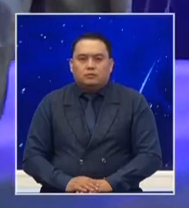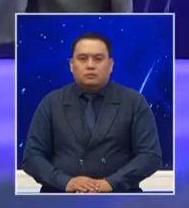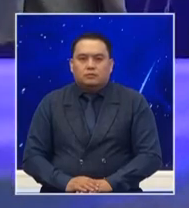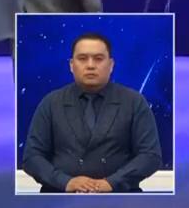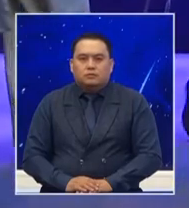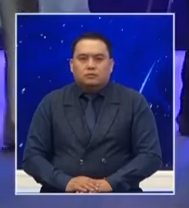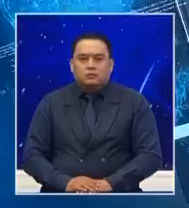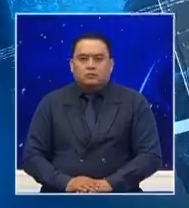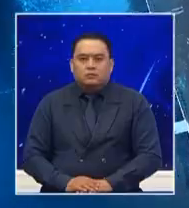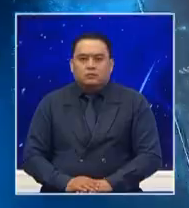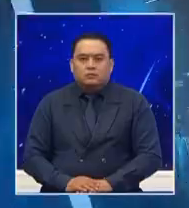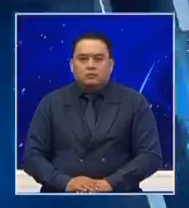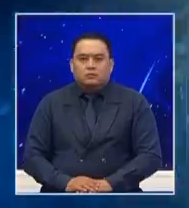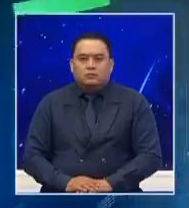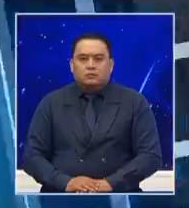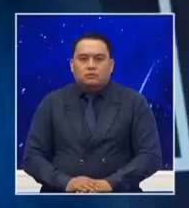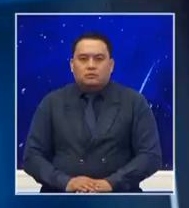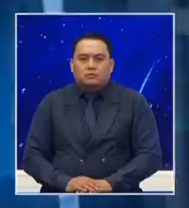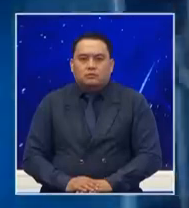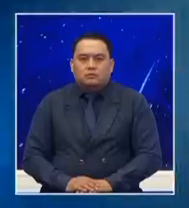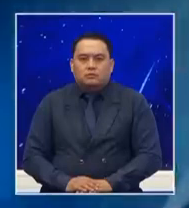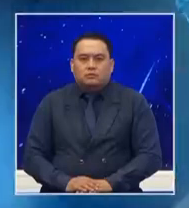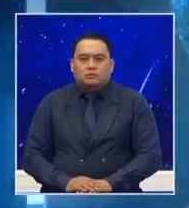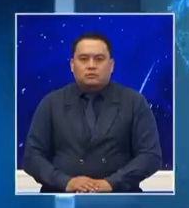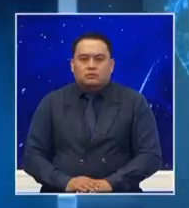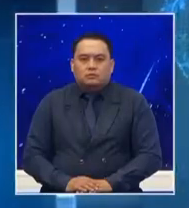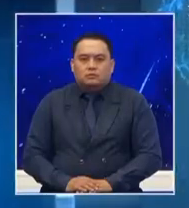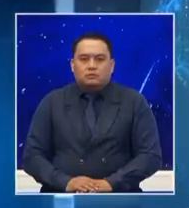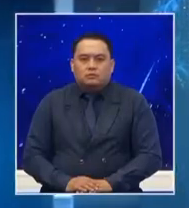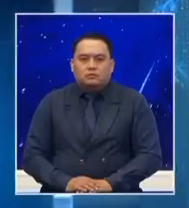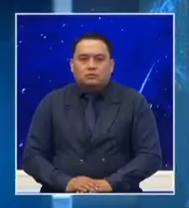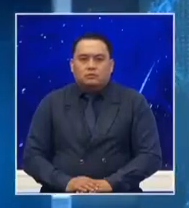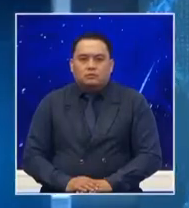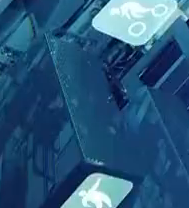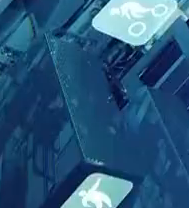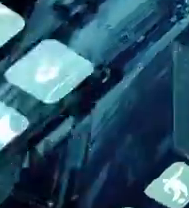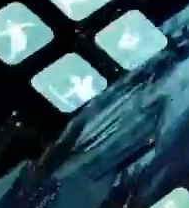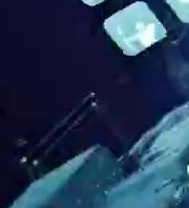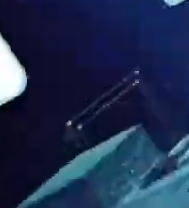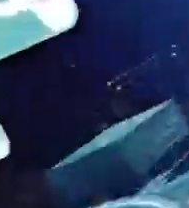Медет Жұмабай, Ерлан Азанбай, Жетісу телеарнасы.